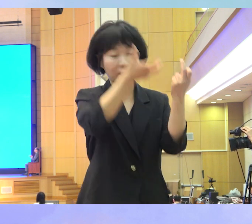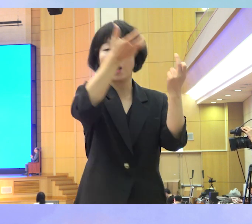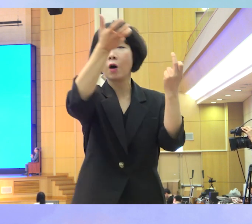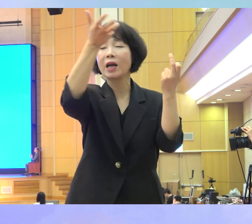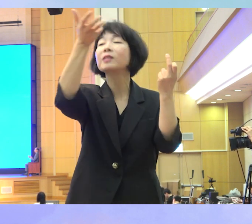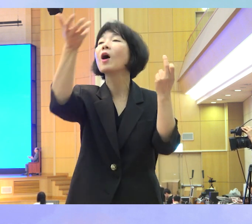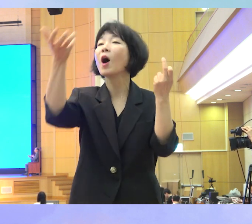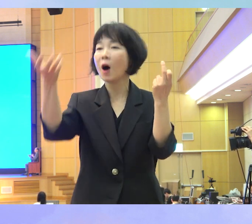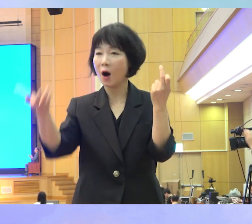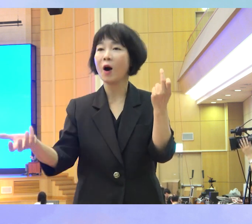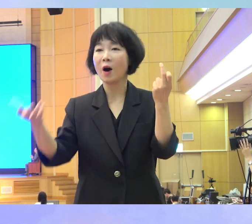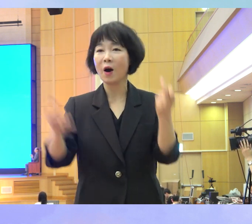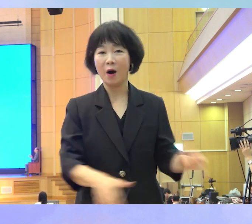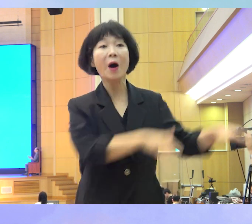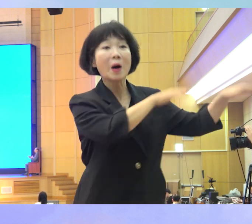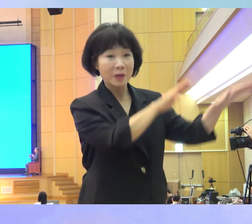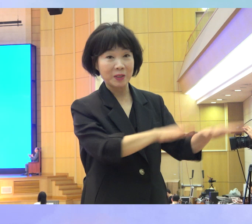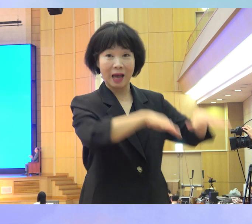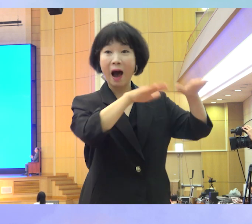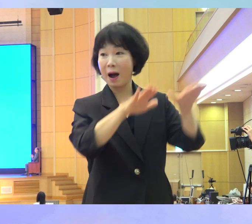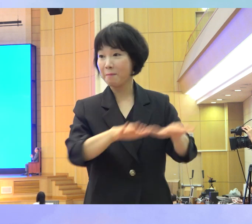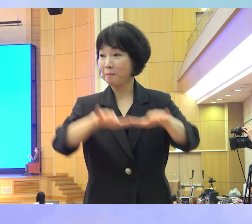언덕을 떠나서